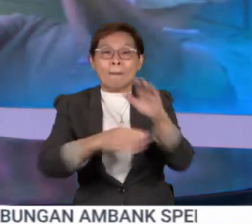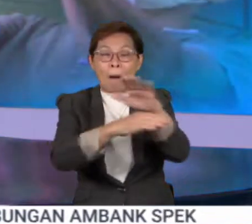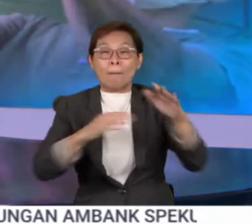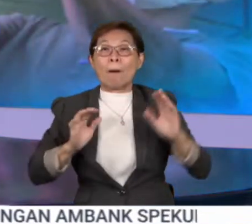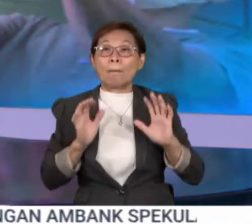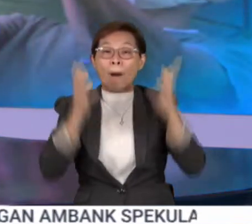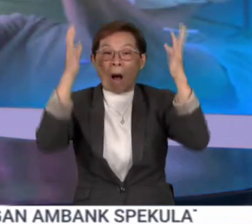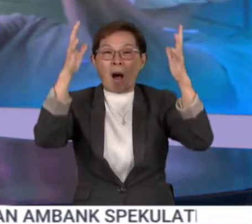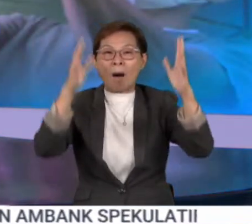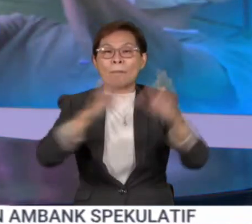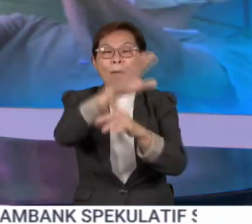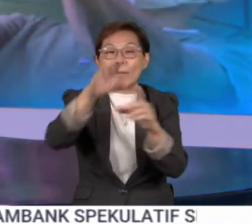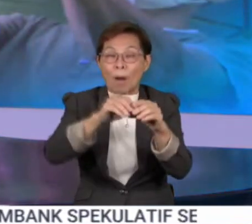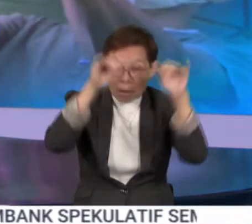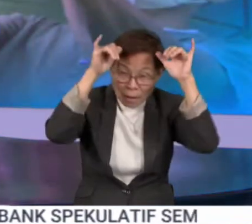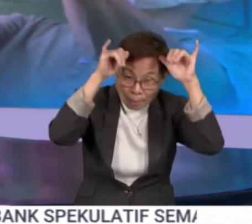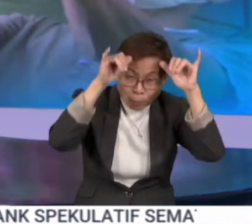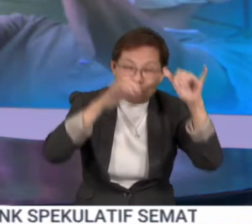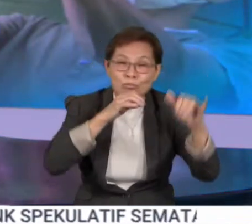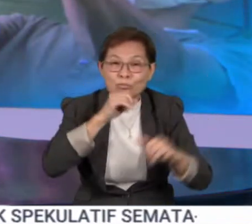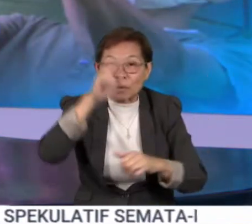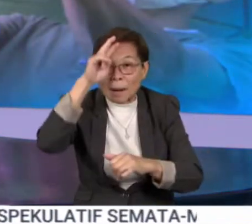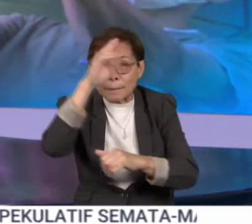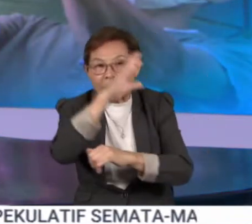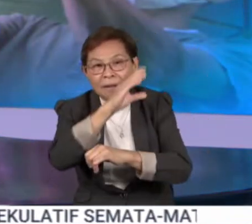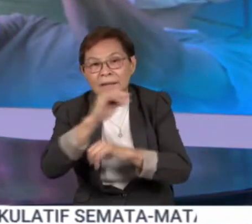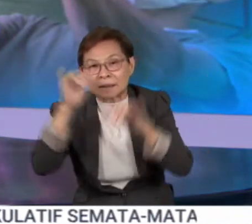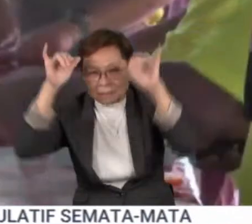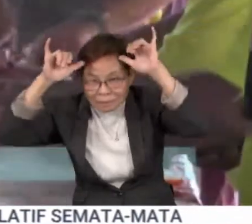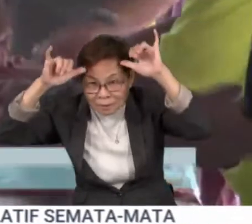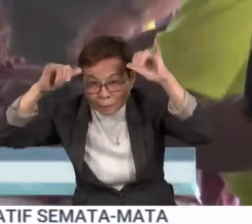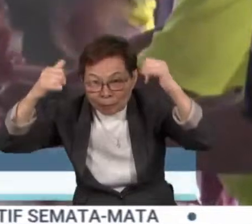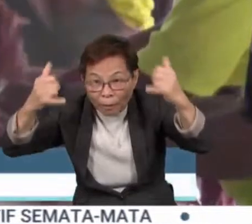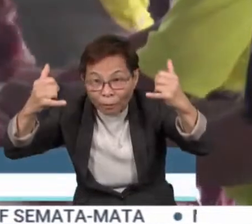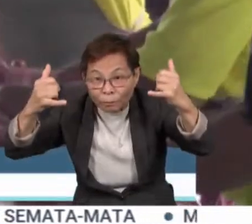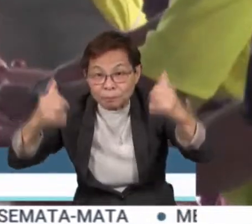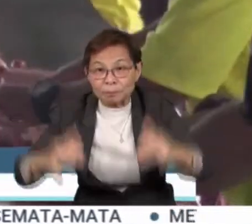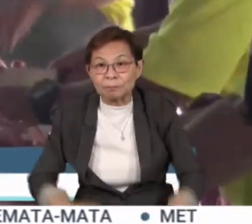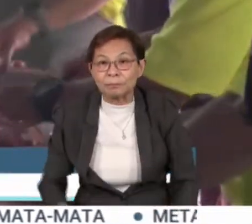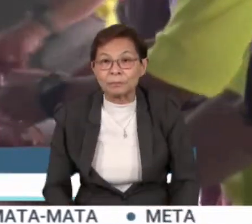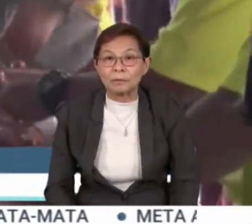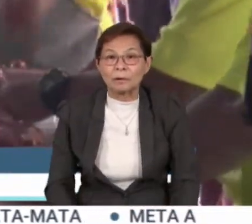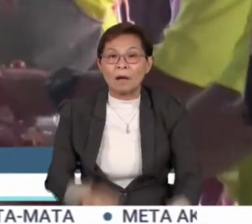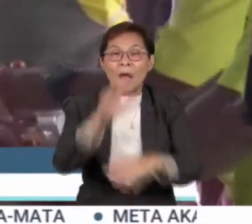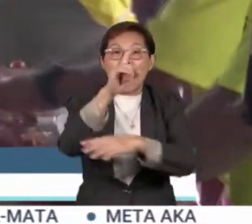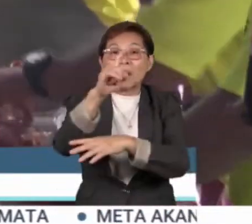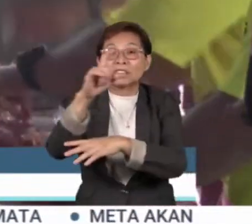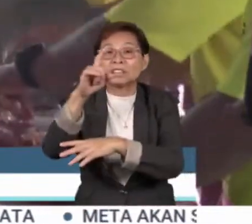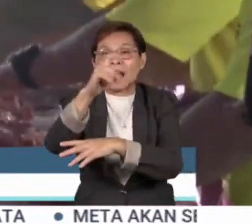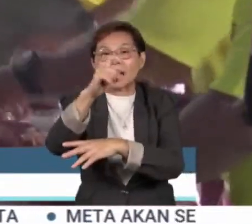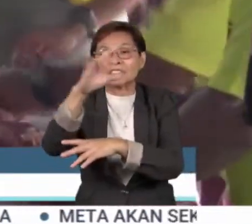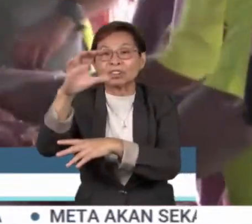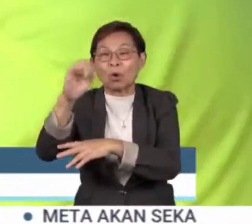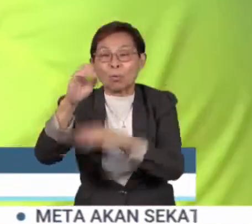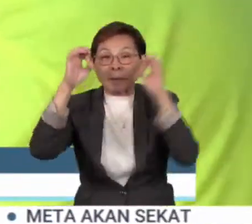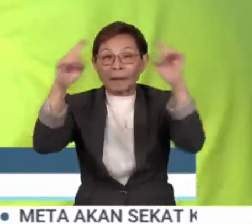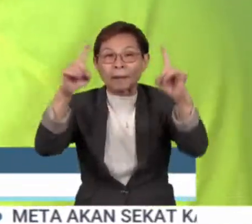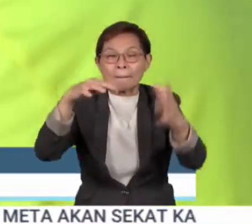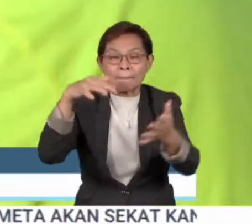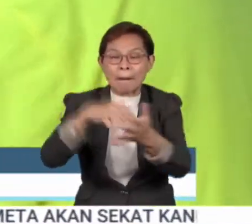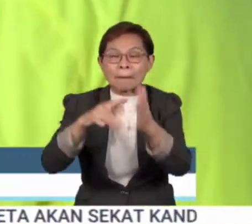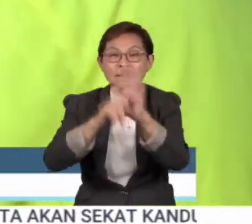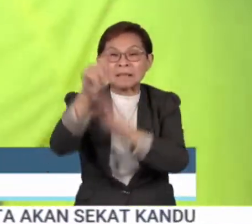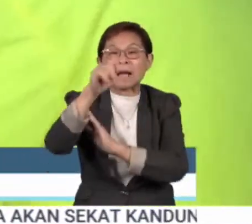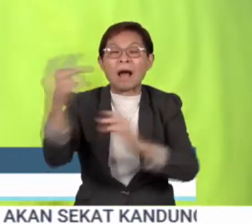Antaranya membabitkan lembu, kambing dan kerbau. Exco Pendidikan, Pengajian Tinggi dan Hal Ehwal